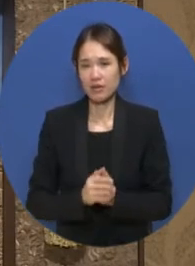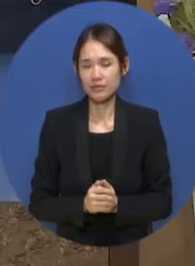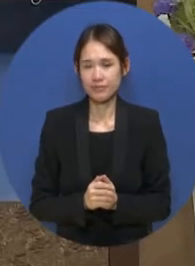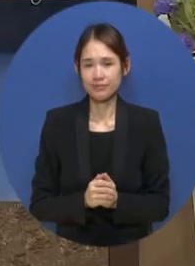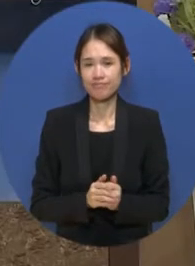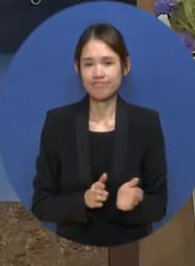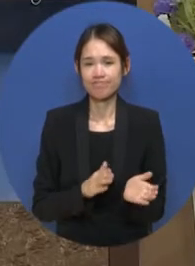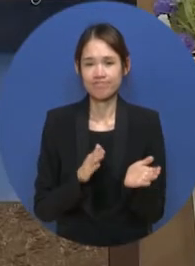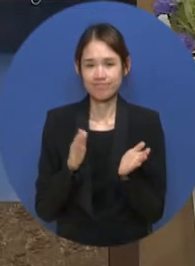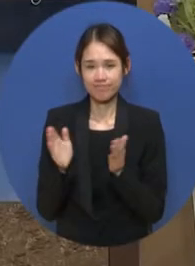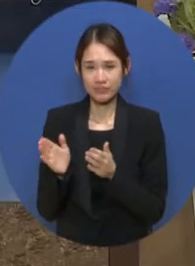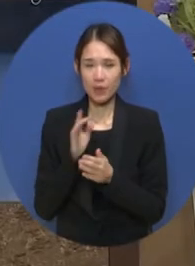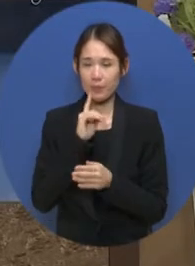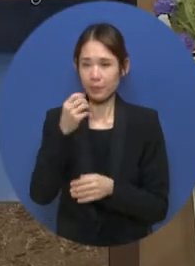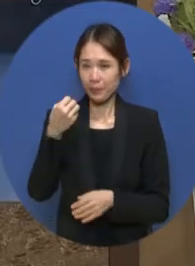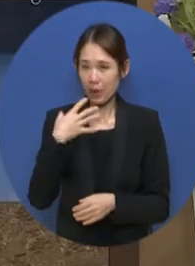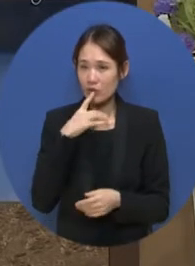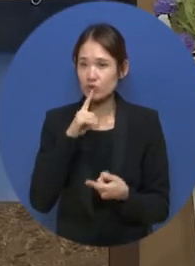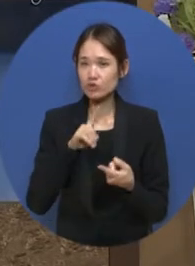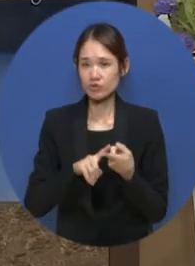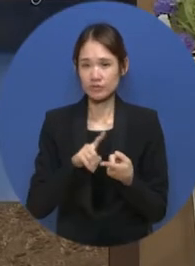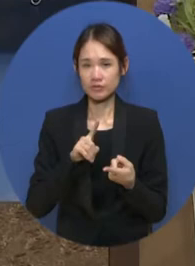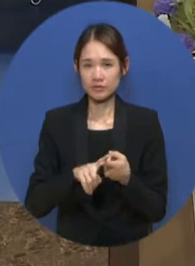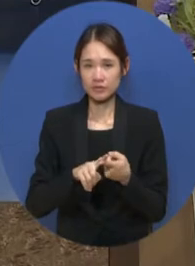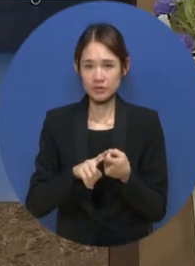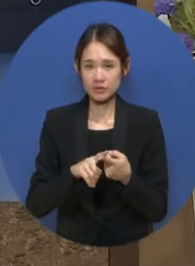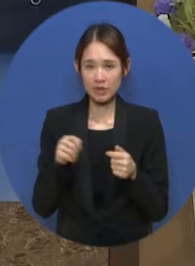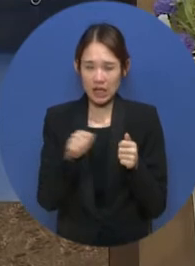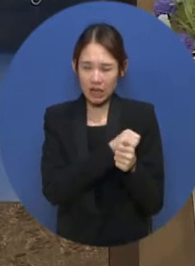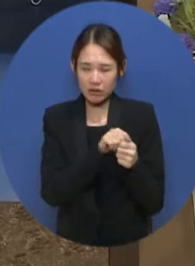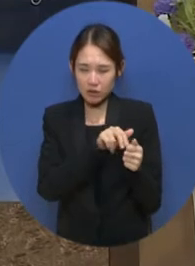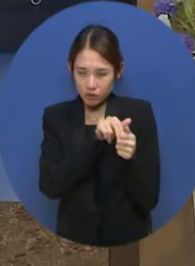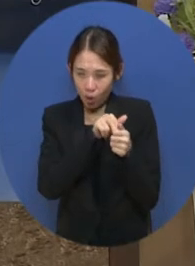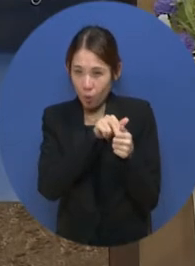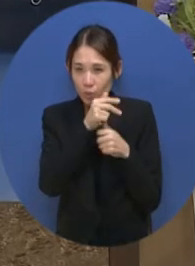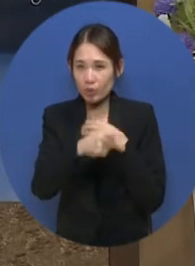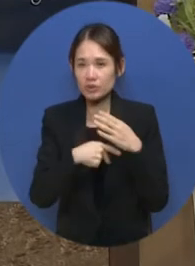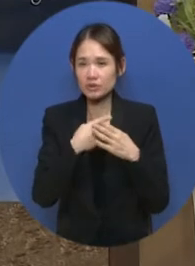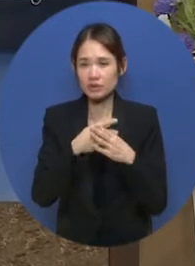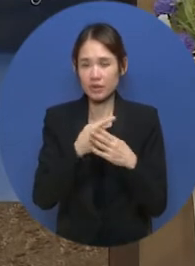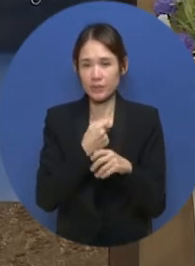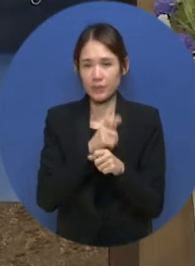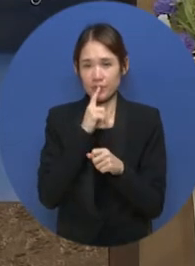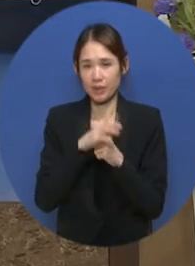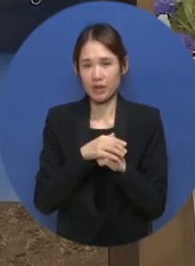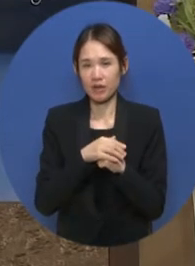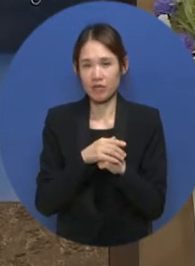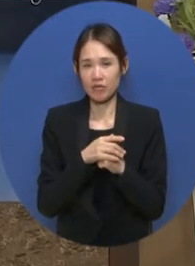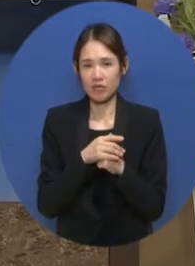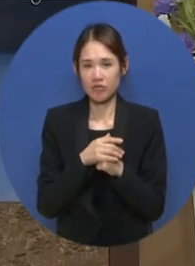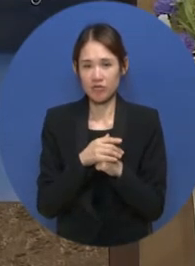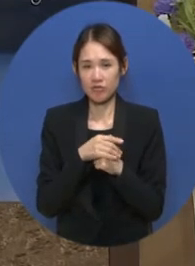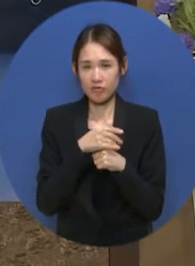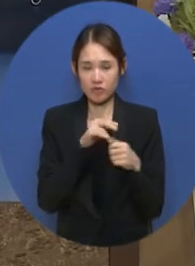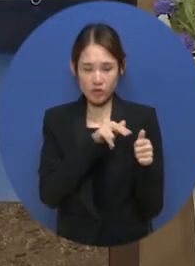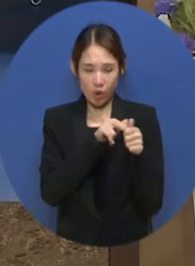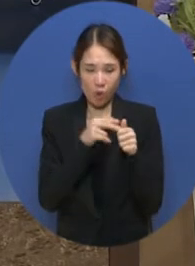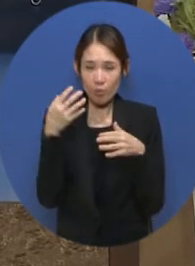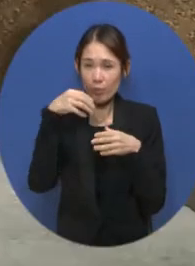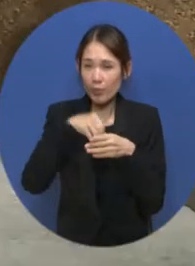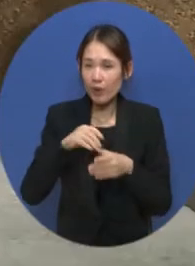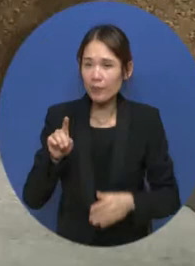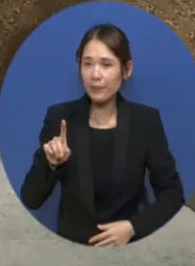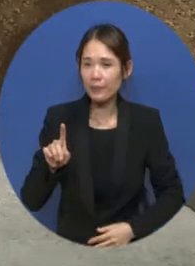4 그 말씀해주신 학대 정보시스템 이것을 학교정보 시스템에는 어떤 정보들이 좀 담겨